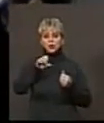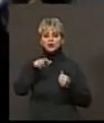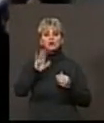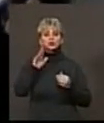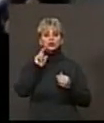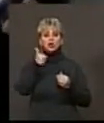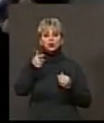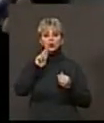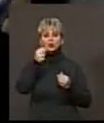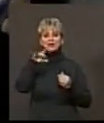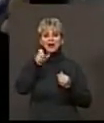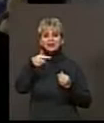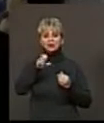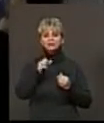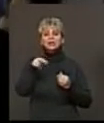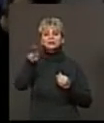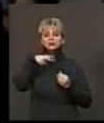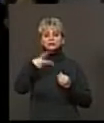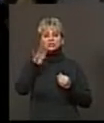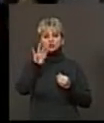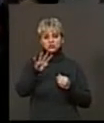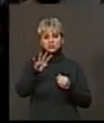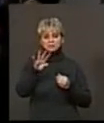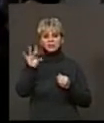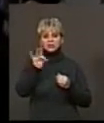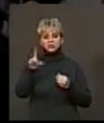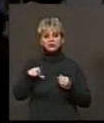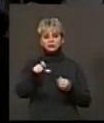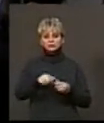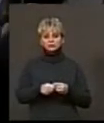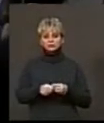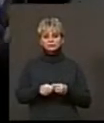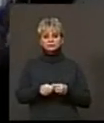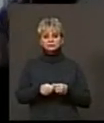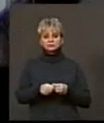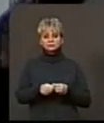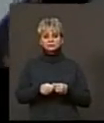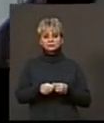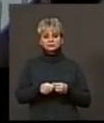только из Кургана. Роман Саганов, Юрий Санкин, Дон-24, Ростов-на-Дону.